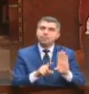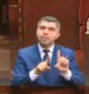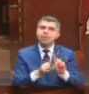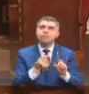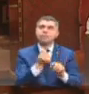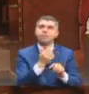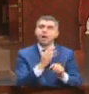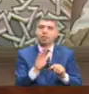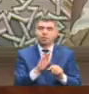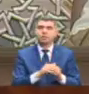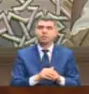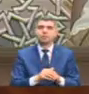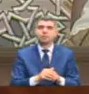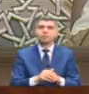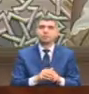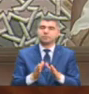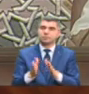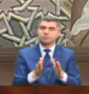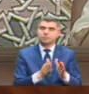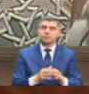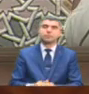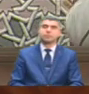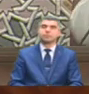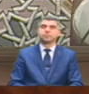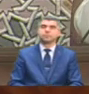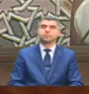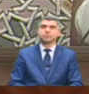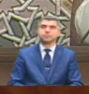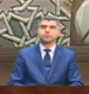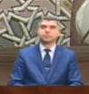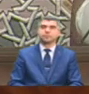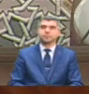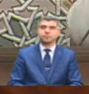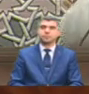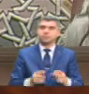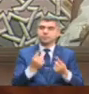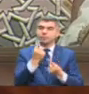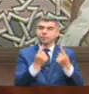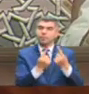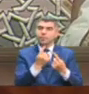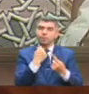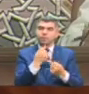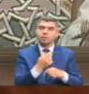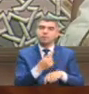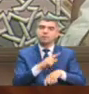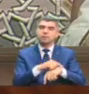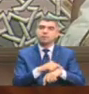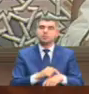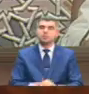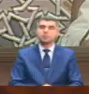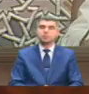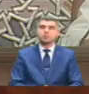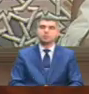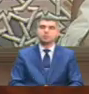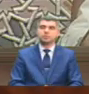وشكرا. شكرا سيد الوزير. تعقيب سيد النائب، بعض التواني القليلة المعدودة تقريبا استنفدت كل